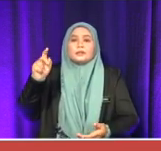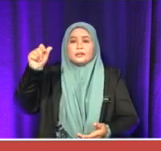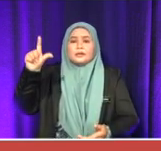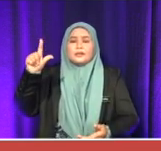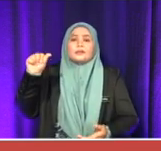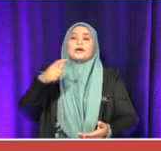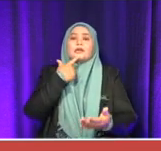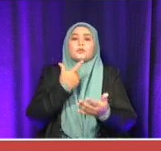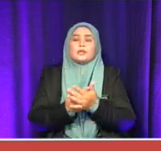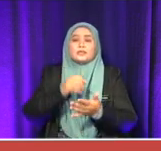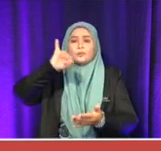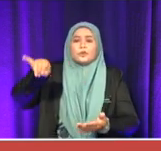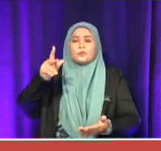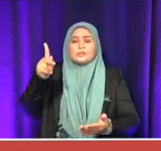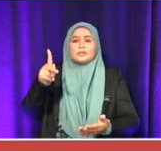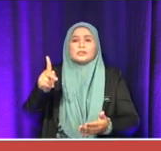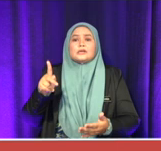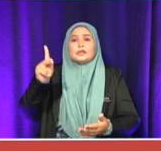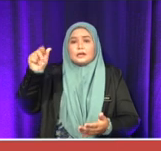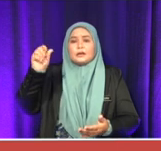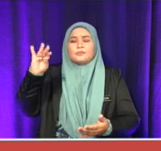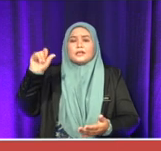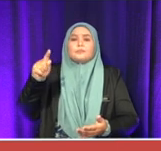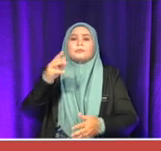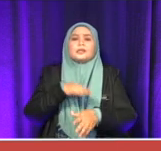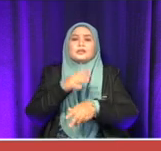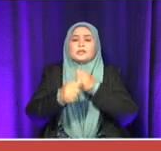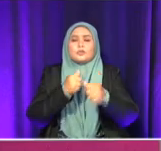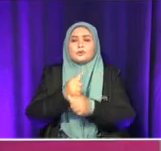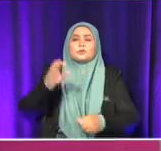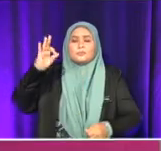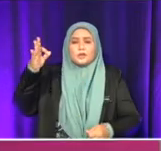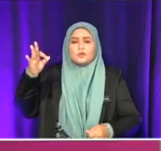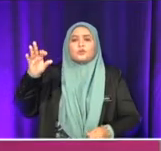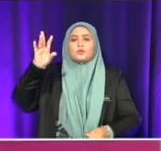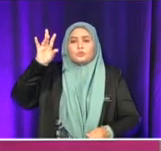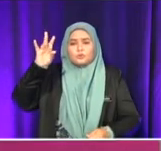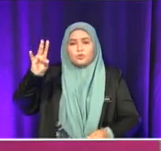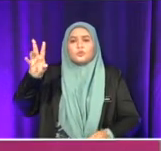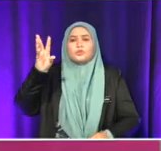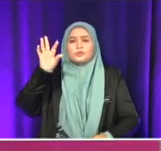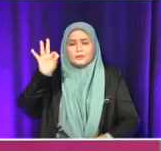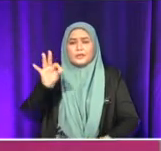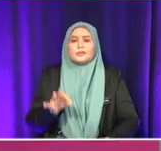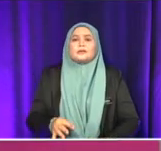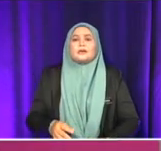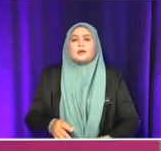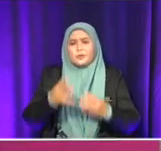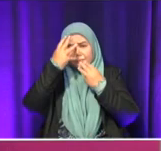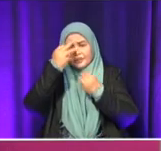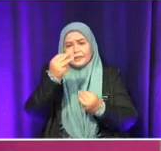jawatan kuasa kabinet pada Tahun 1979 Apakah nama dasar pendidikan